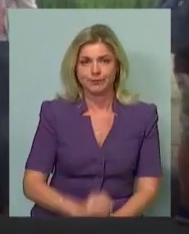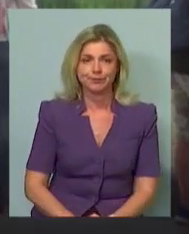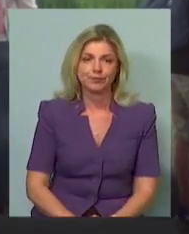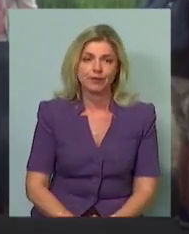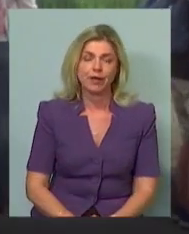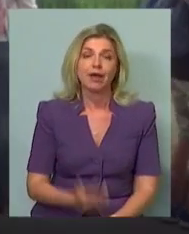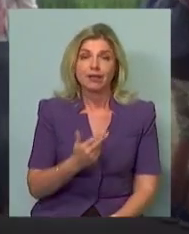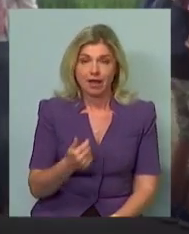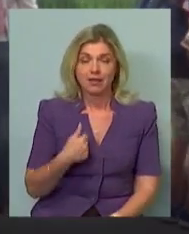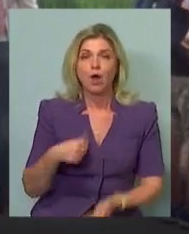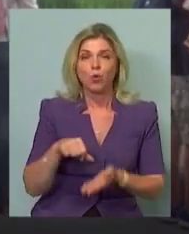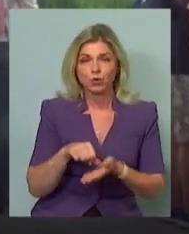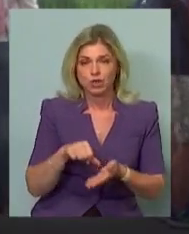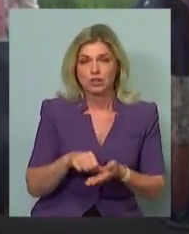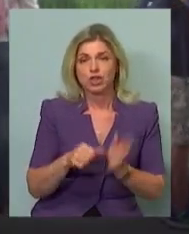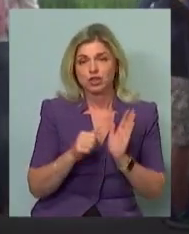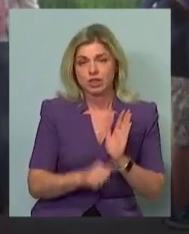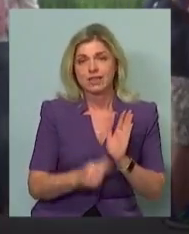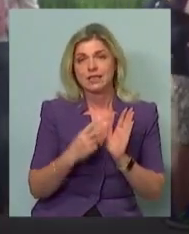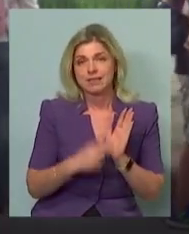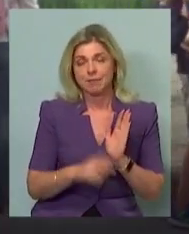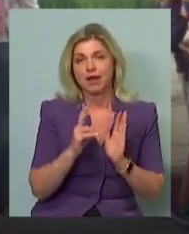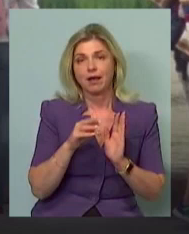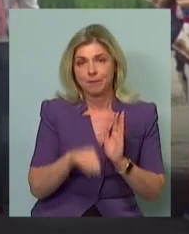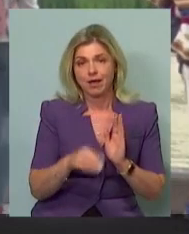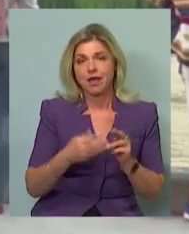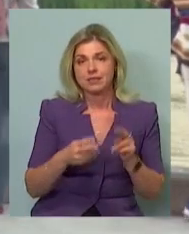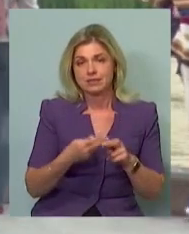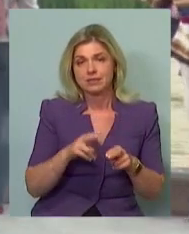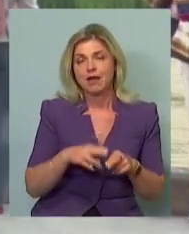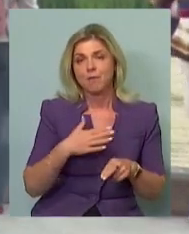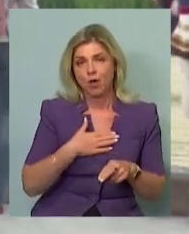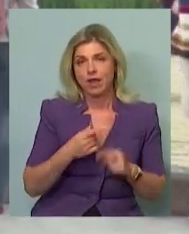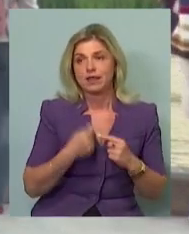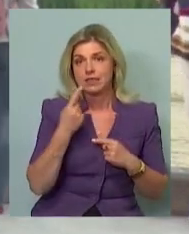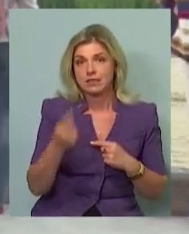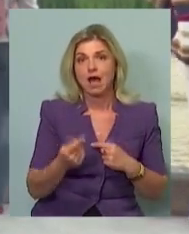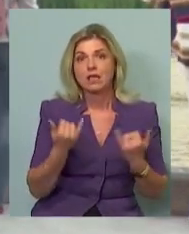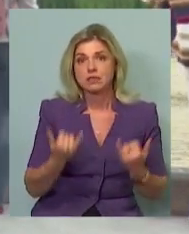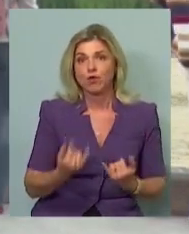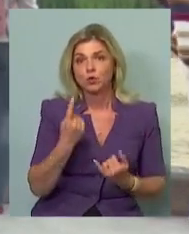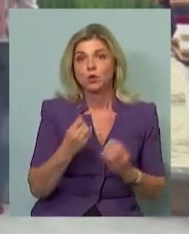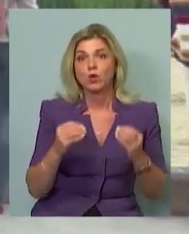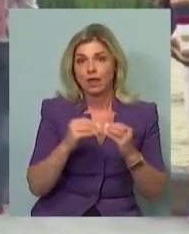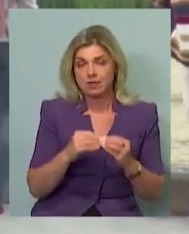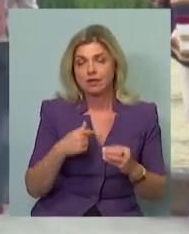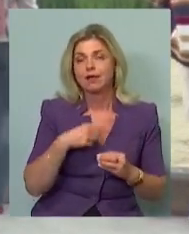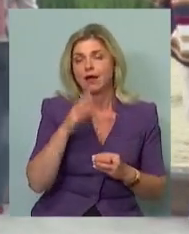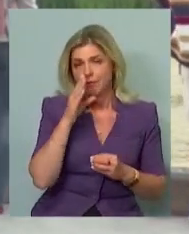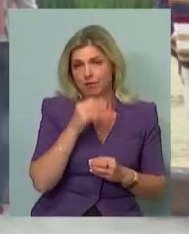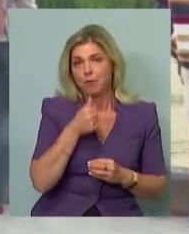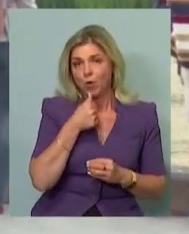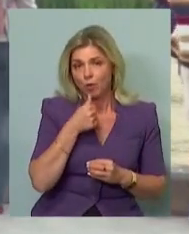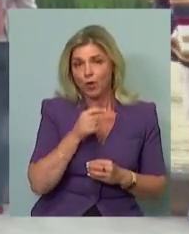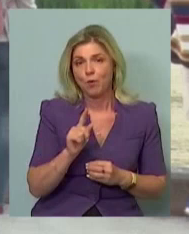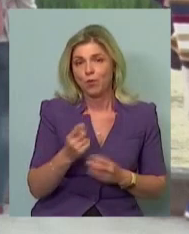перегонах. 60-70 кілометрів для мене – це моя дистанція, 110 сьогодні – для мене виклик. І я спробую, тому що